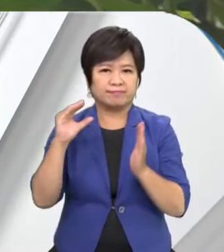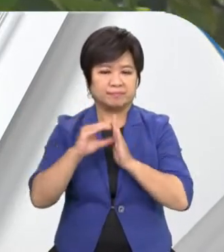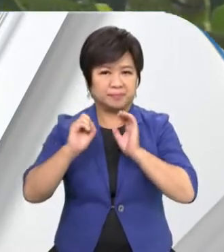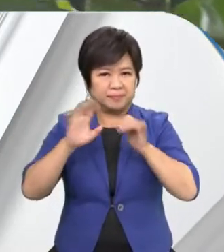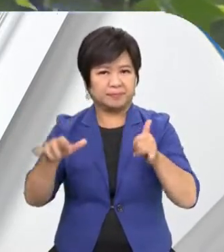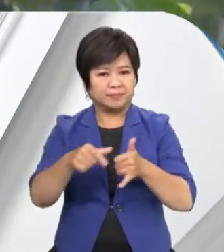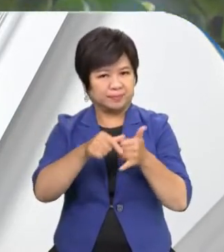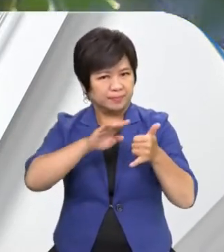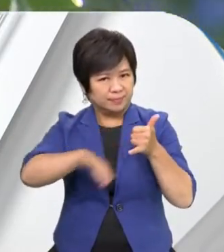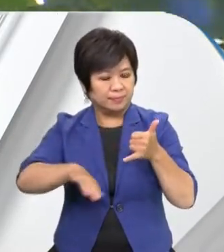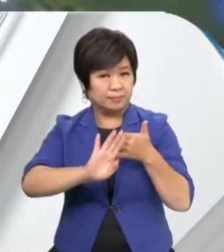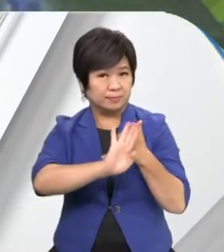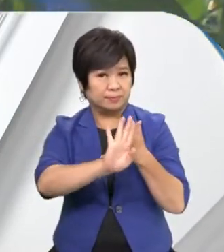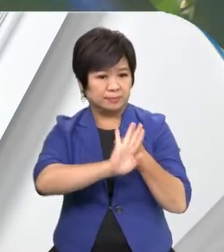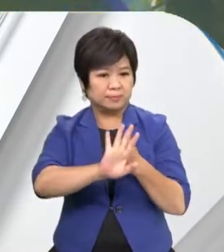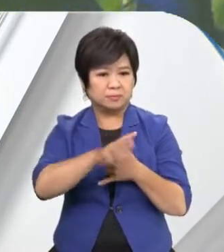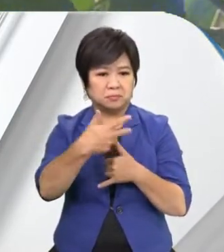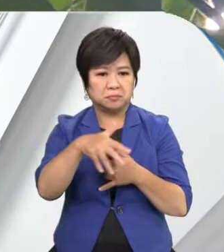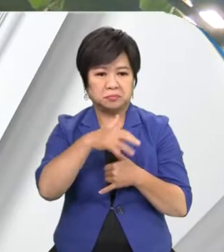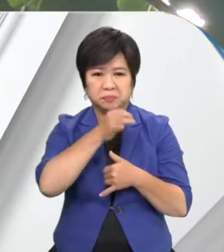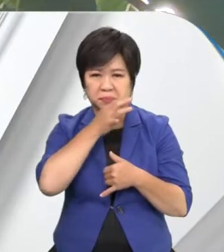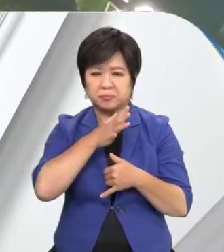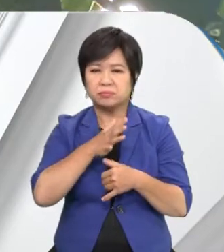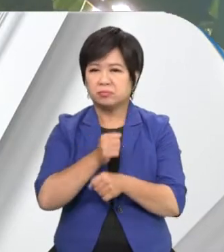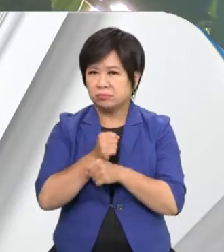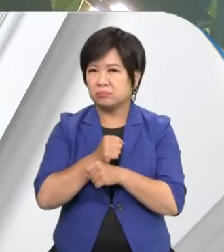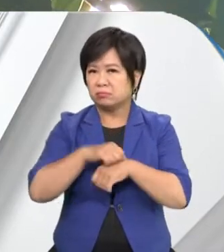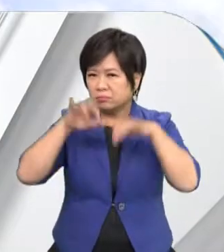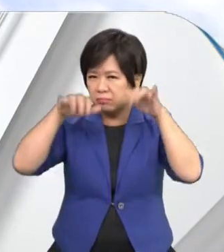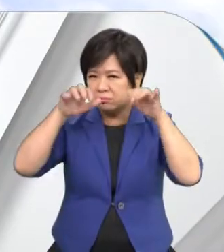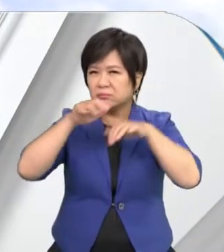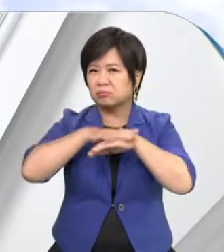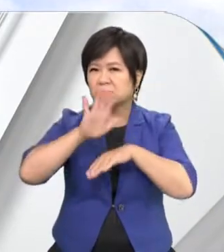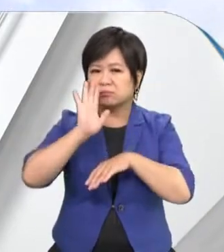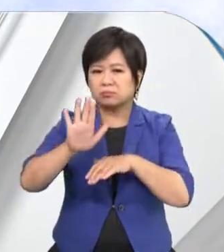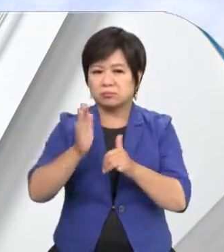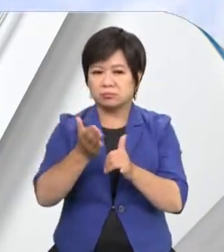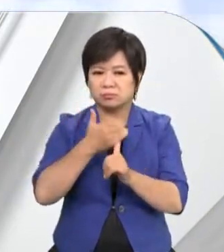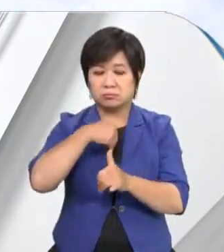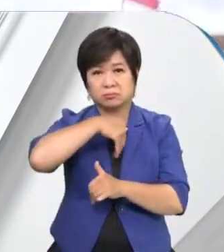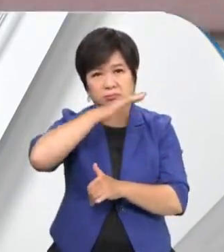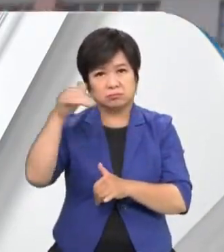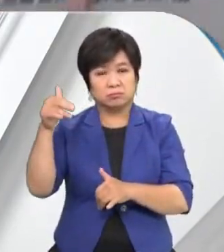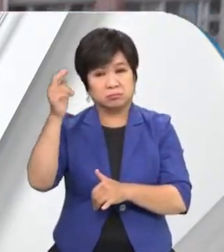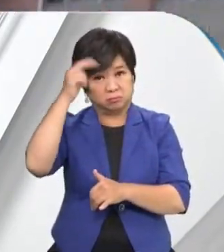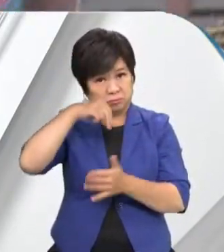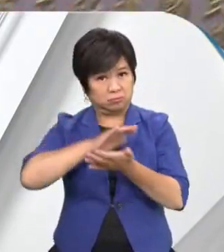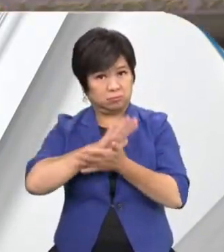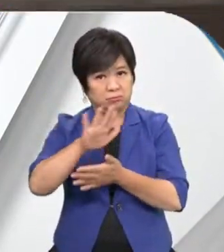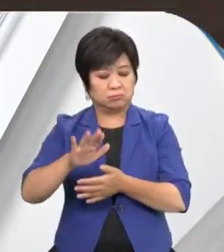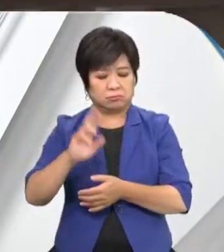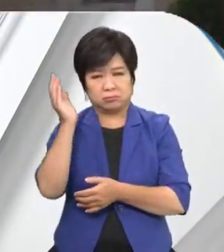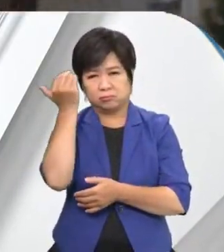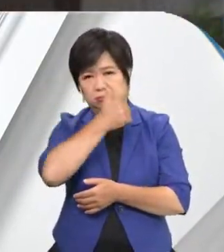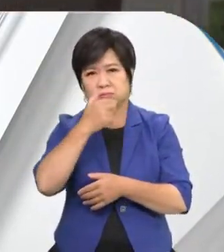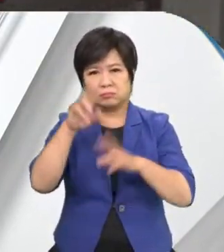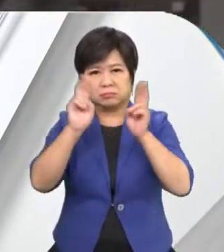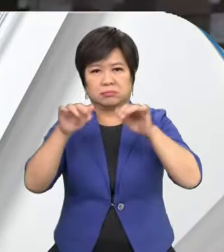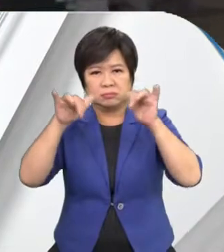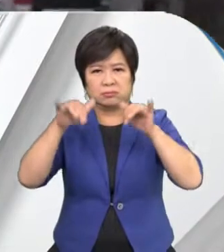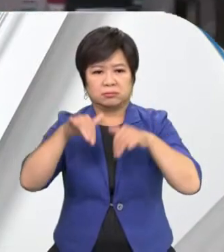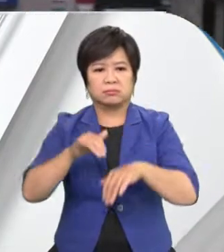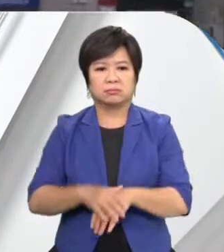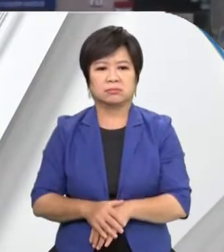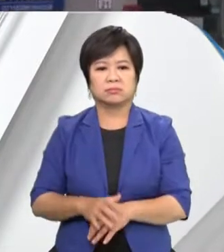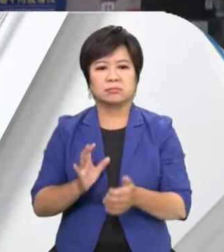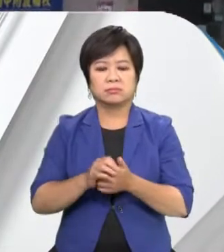部落东部天气水气下多，基本日很系会注意会有落大水，北部落山区可能下昼很系会有雷阵雨。九